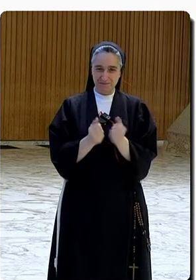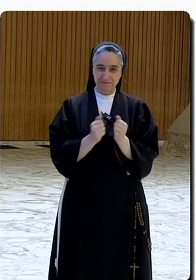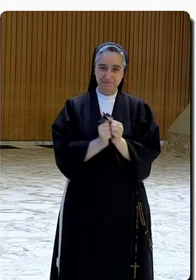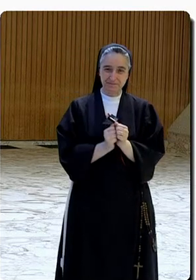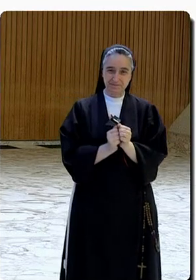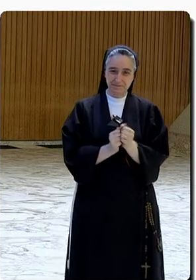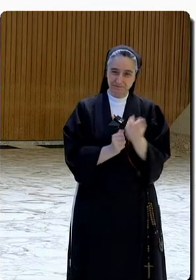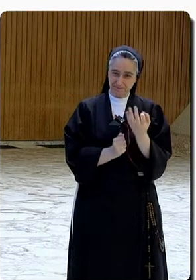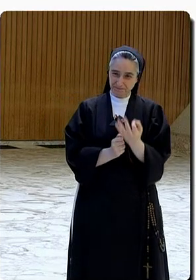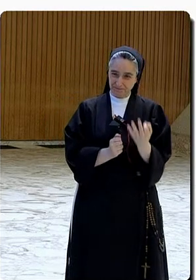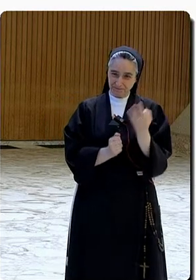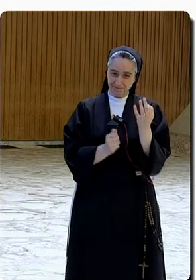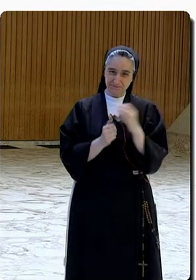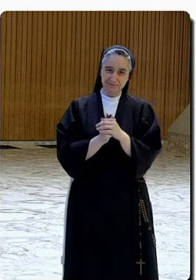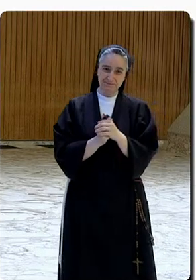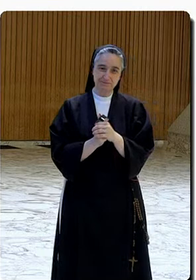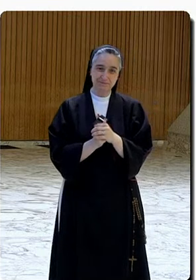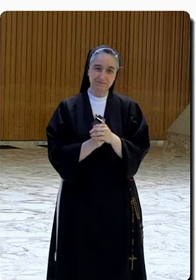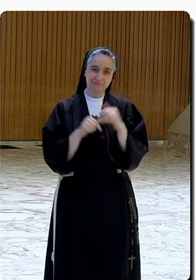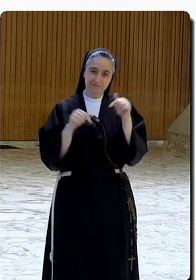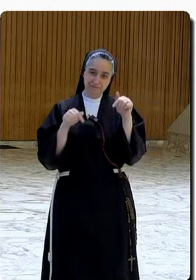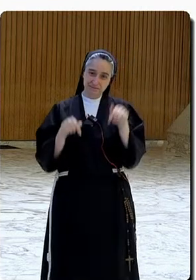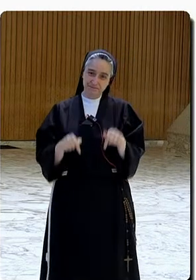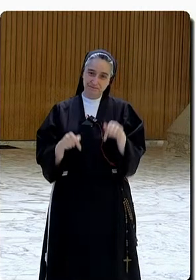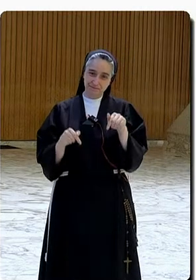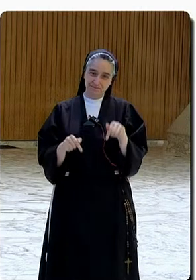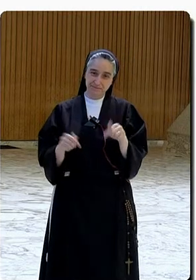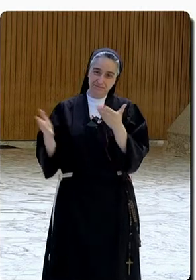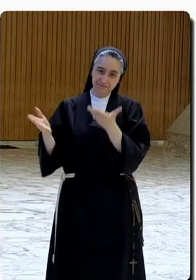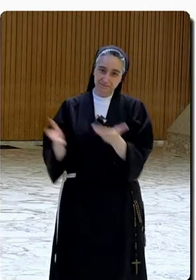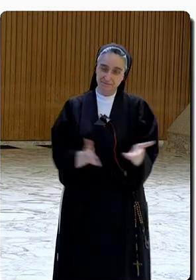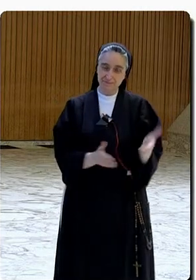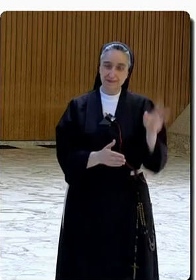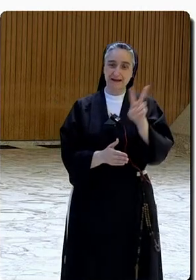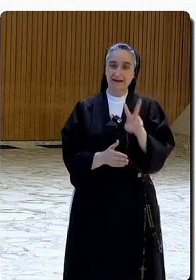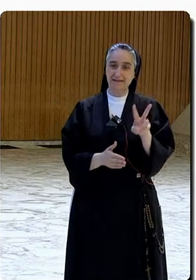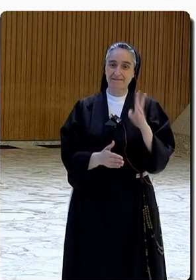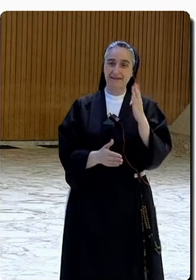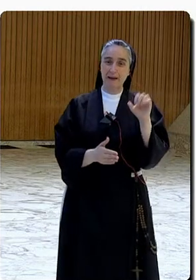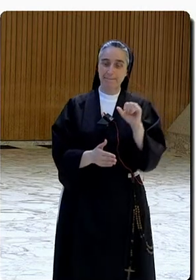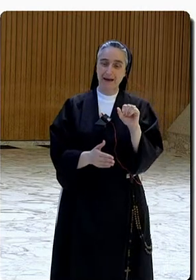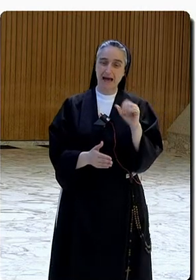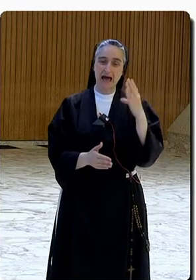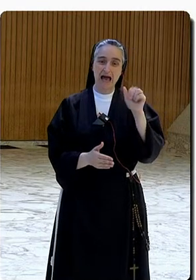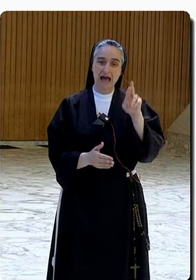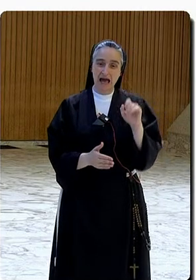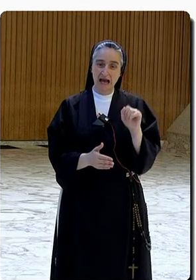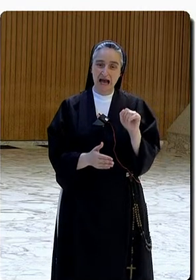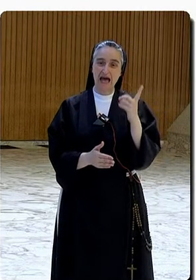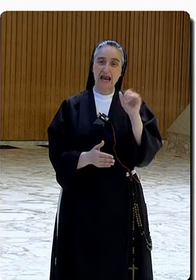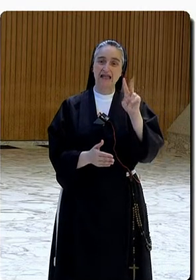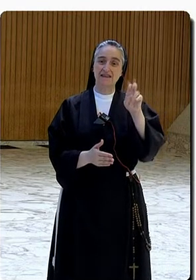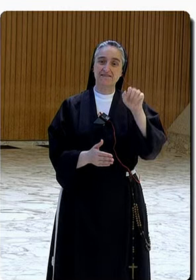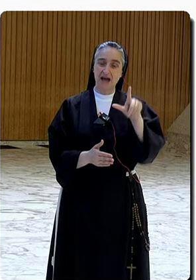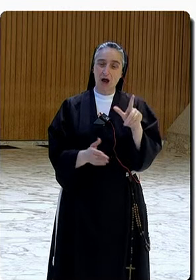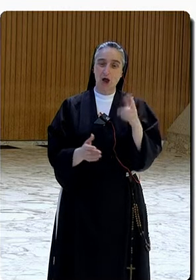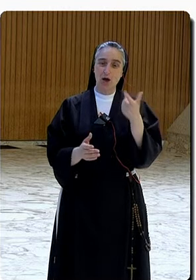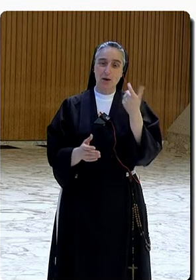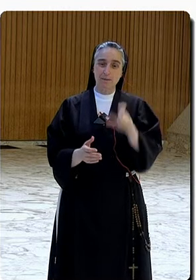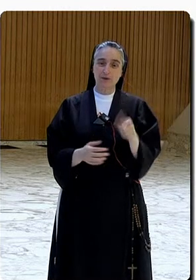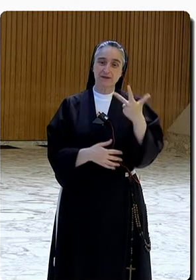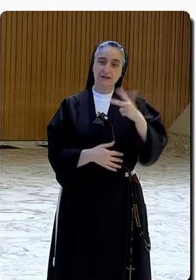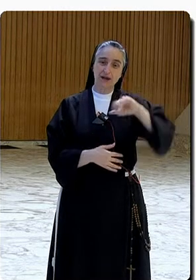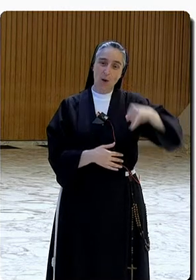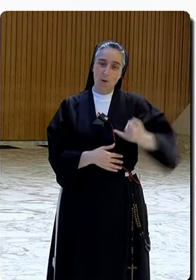Bene, diamo ora la parola a Vincenzo Bassi e Carla Di Lello per la terza